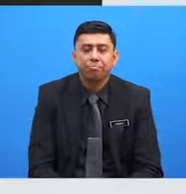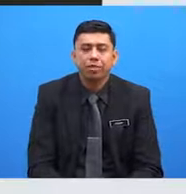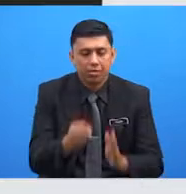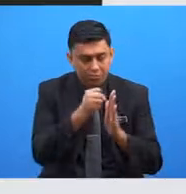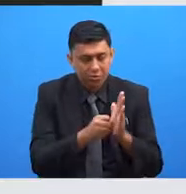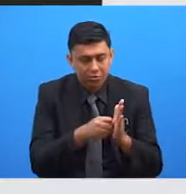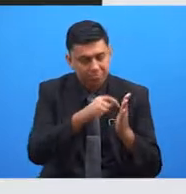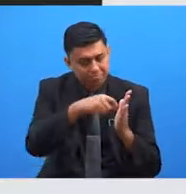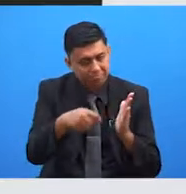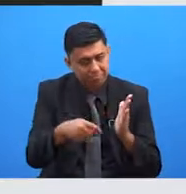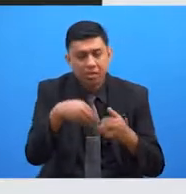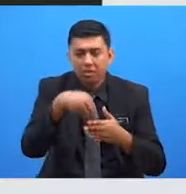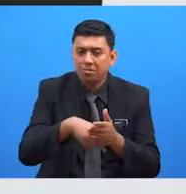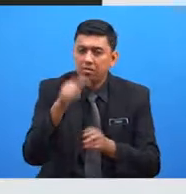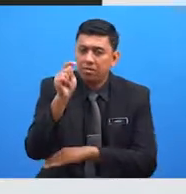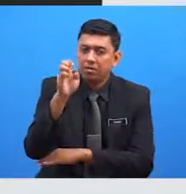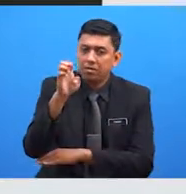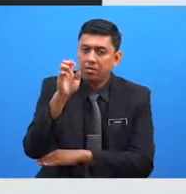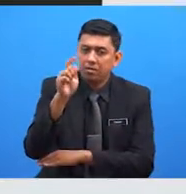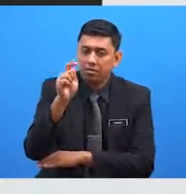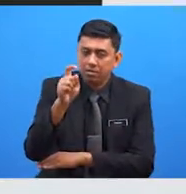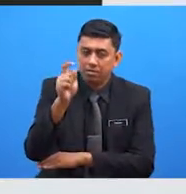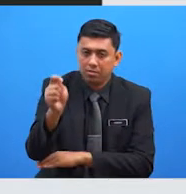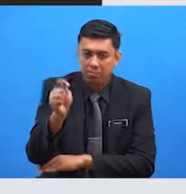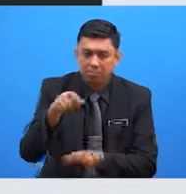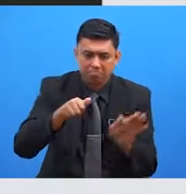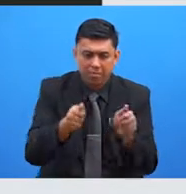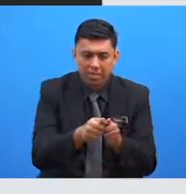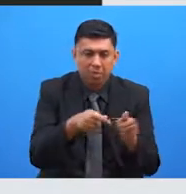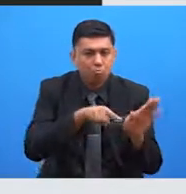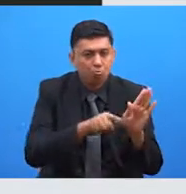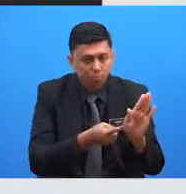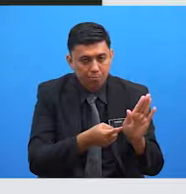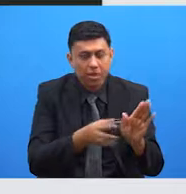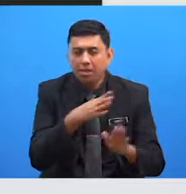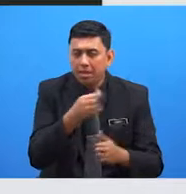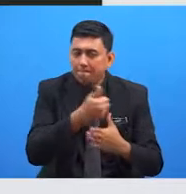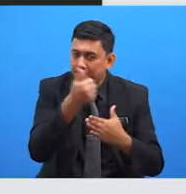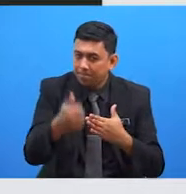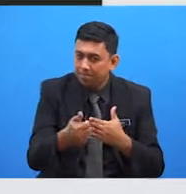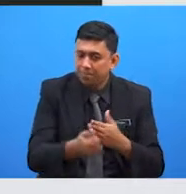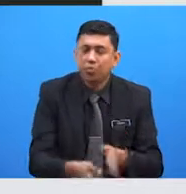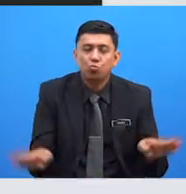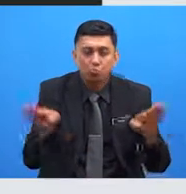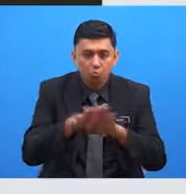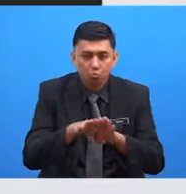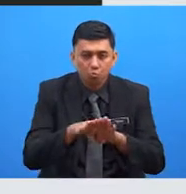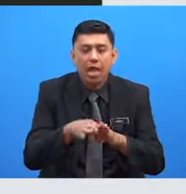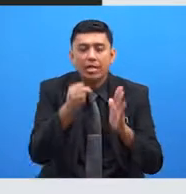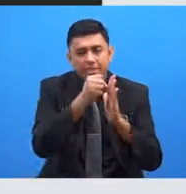Skrip ini ditulis dalam tag yang bermula dengan tag mula skrip dan berakhir dengan tag tutup